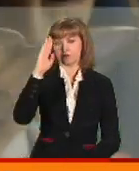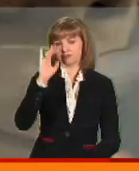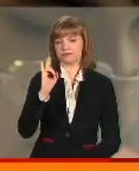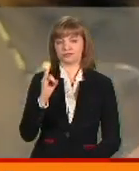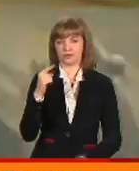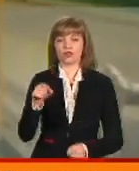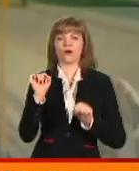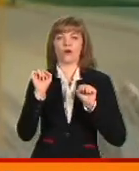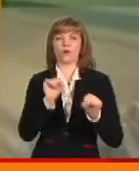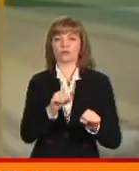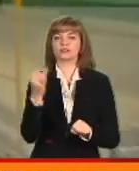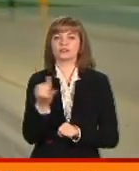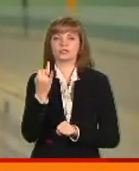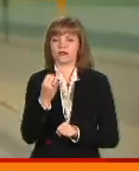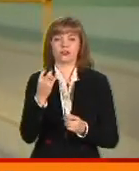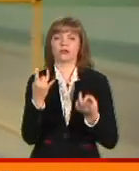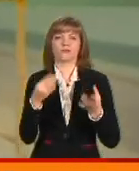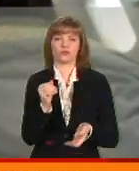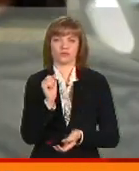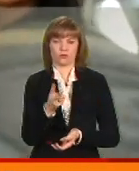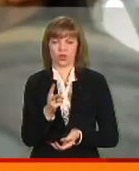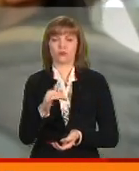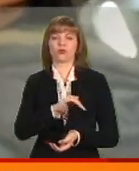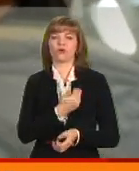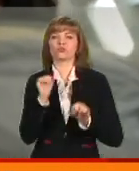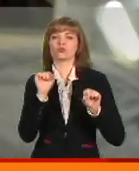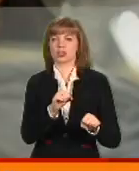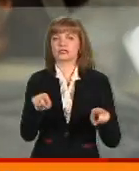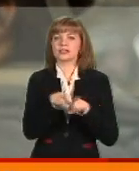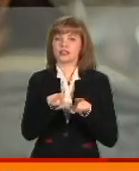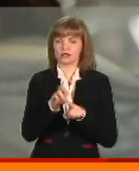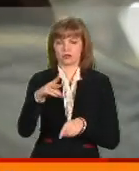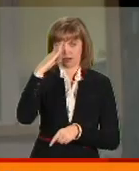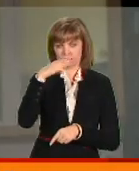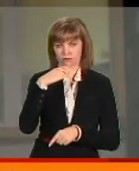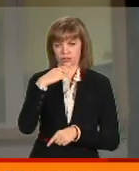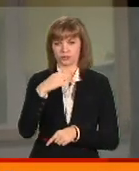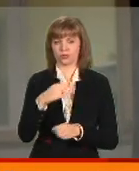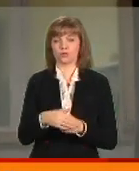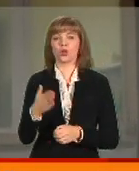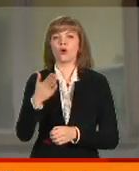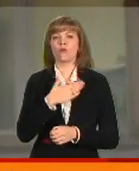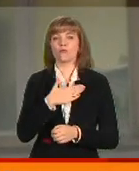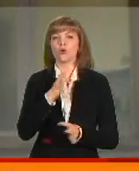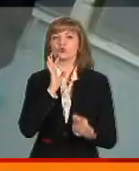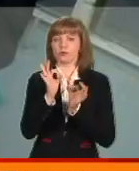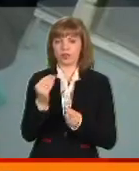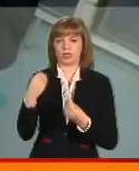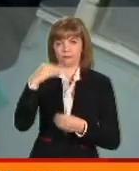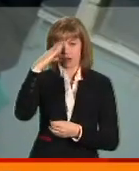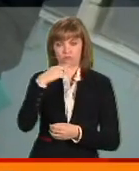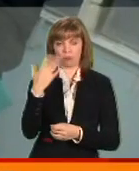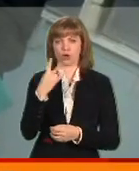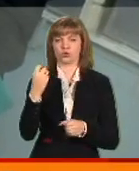Ростислав обороноздатністю цікавиться не просто так. Хоче захистити таких, як батько. Мій совет мені давав папа, який